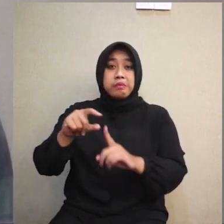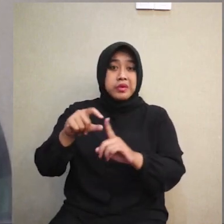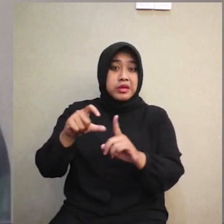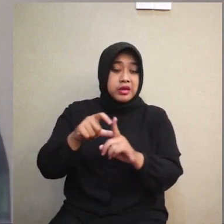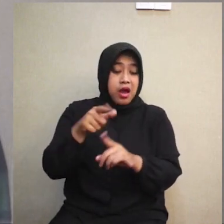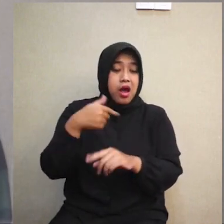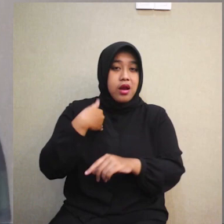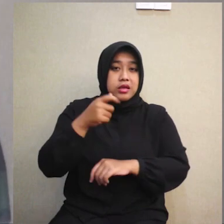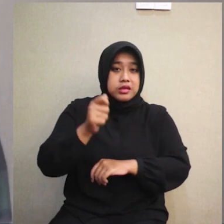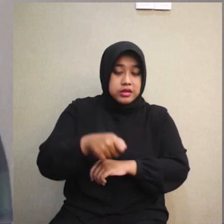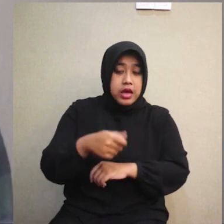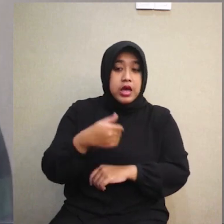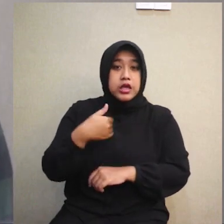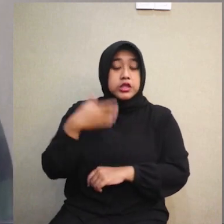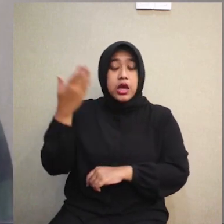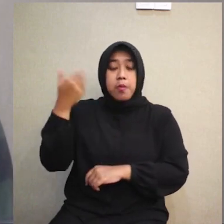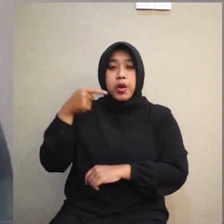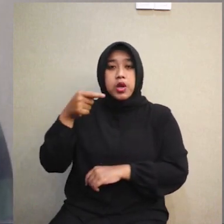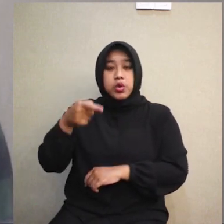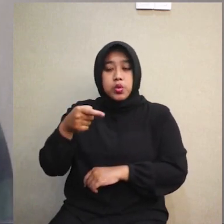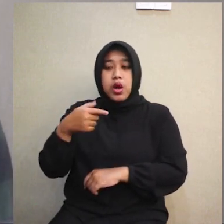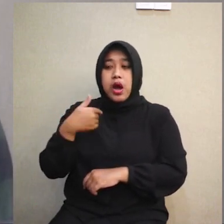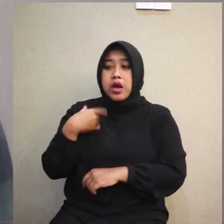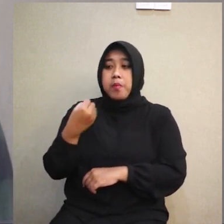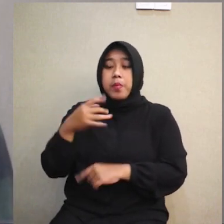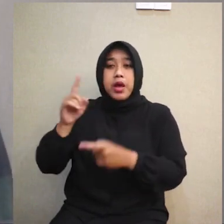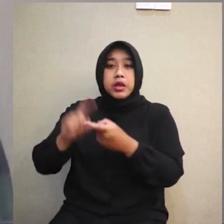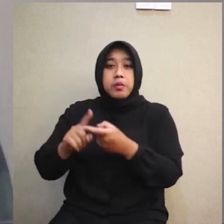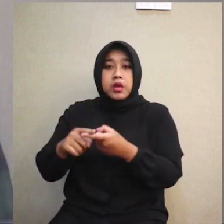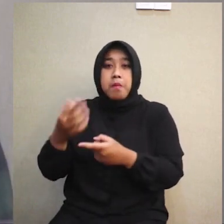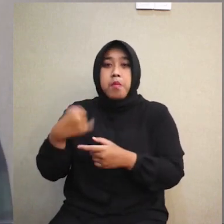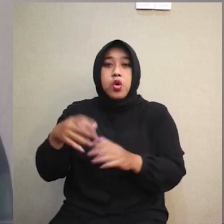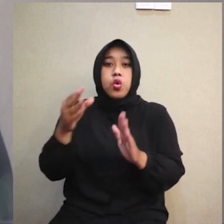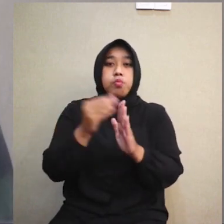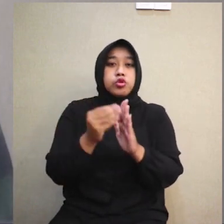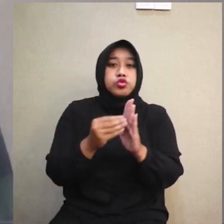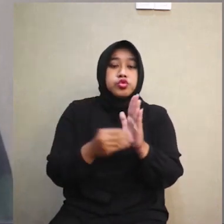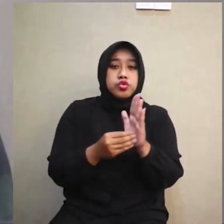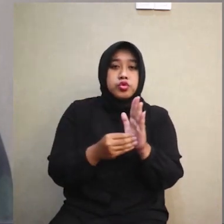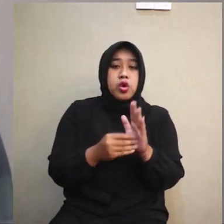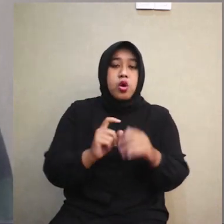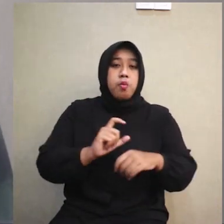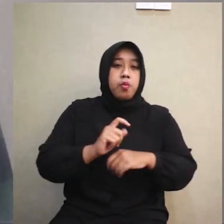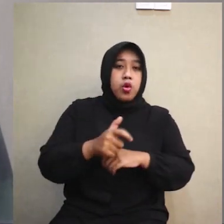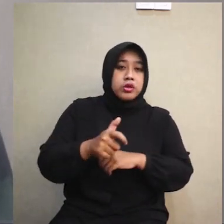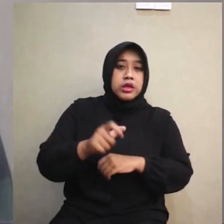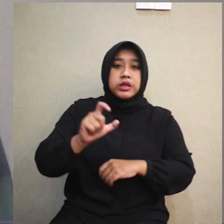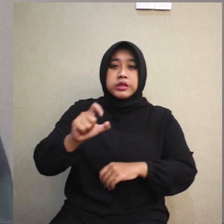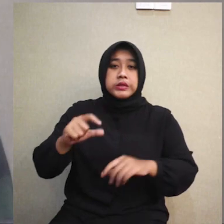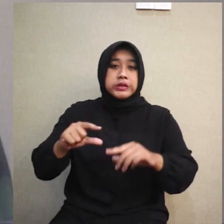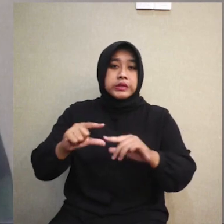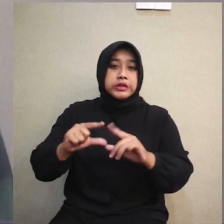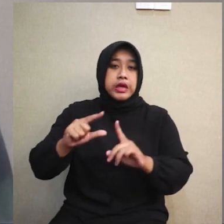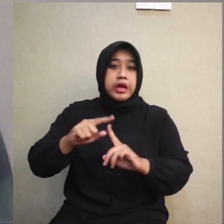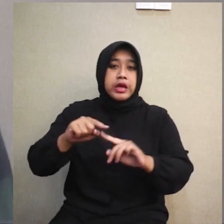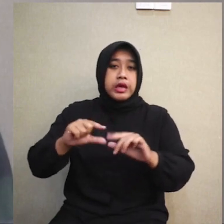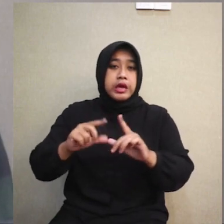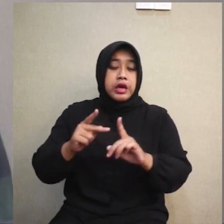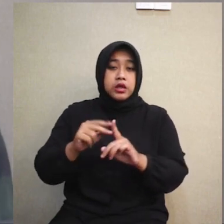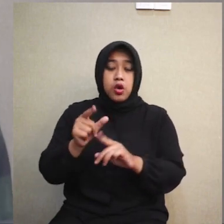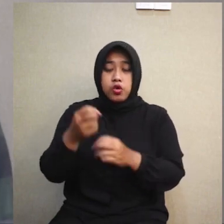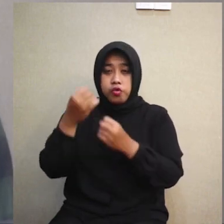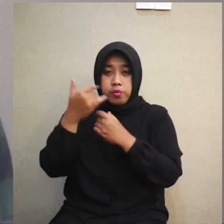saya pada saat itu kemudian dan beberapa kawan baru menyusun dari proses chat tahu itu informasi-informasi yang telah